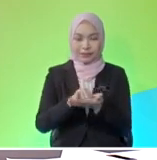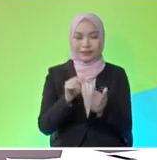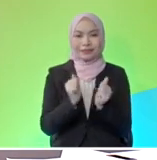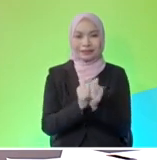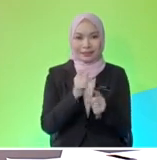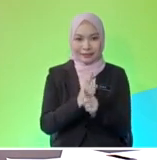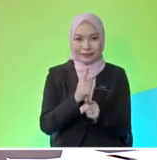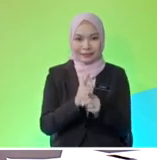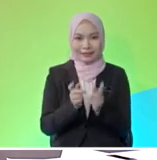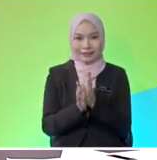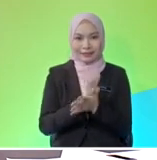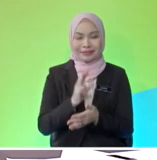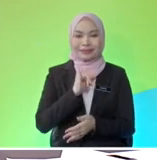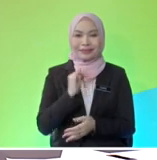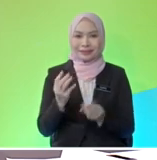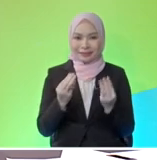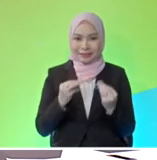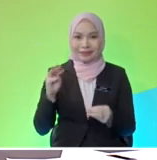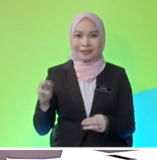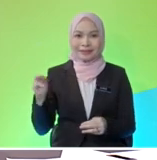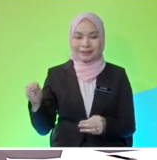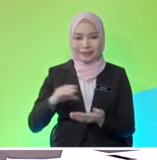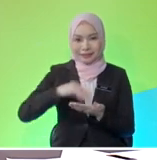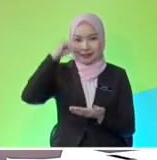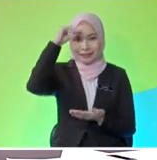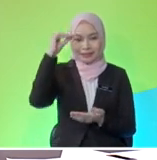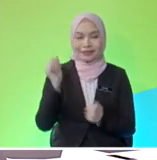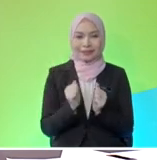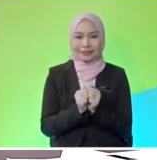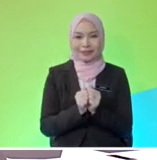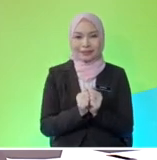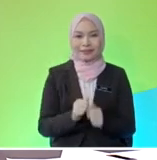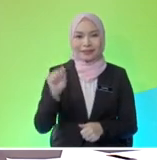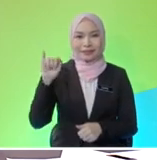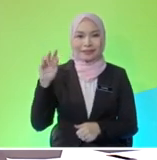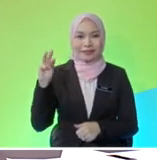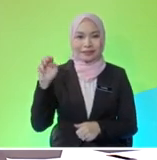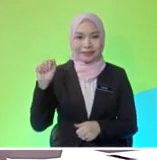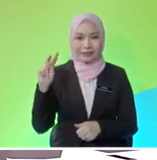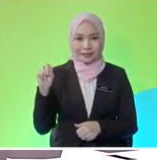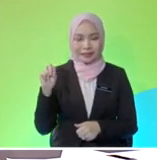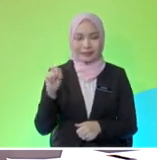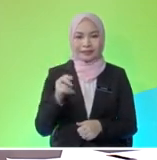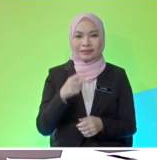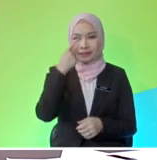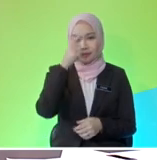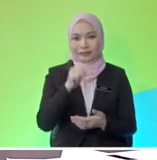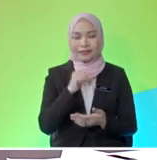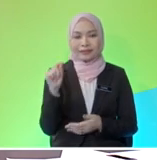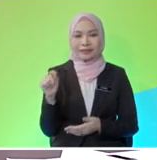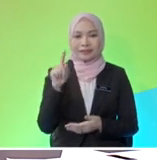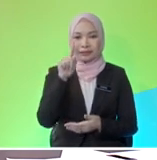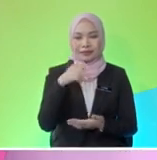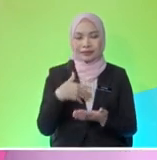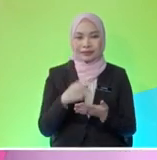Abang Aiman untuk belajar bersama-sama supaya kita dapat menulis 1 sehingga 20 dengan betul dan cantik sekali.